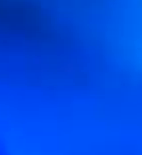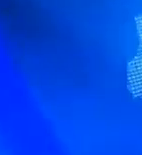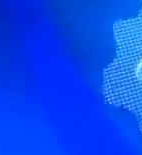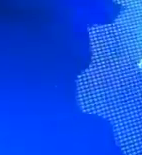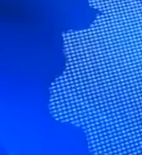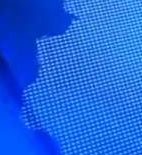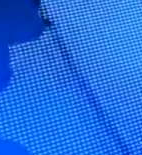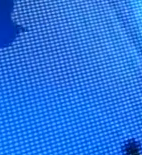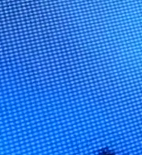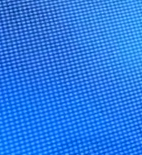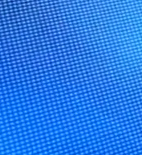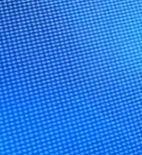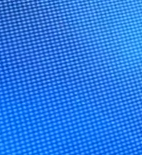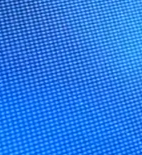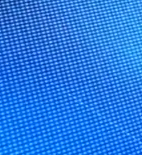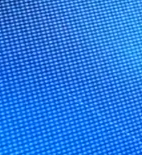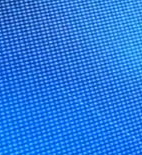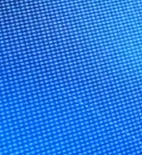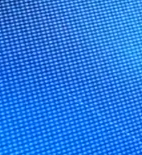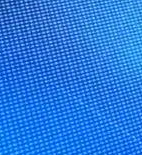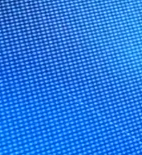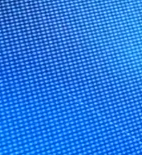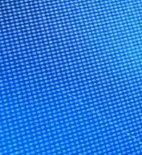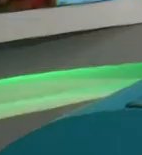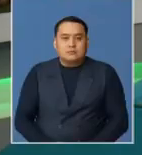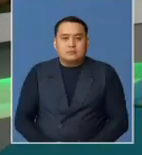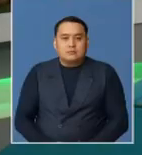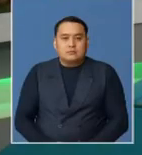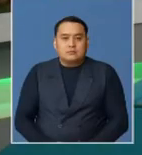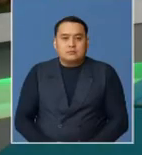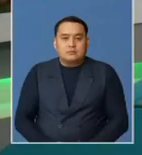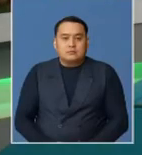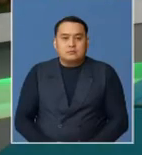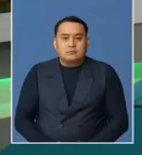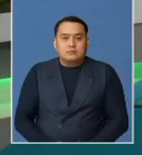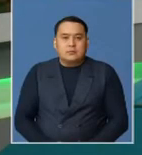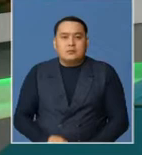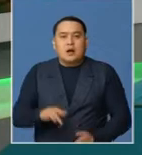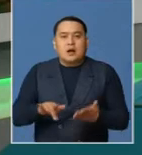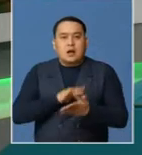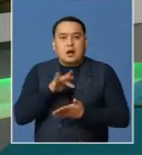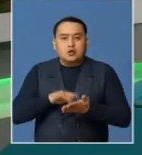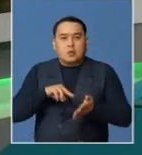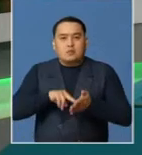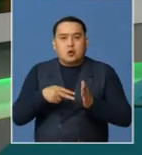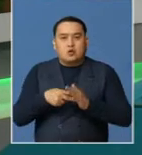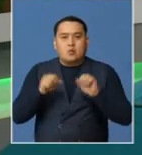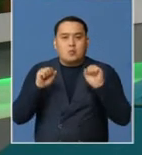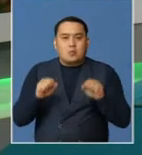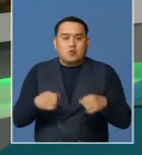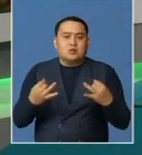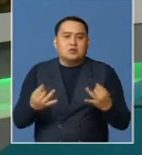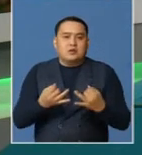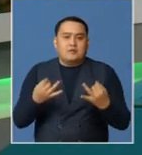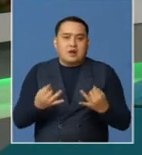Thank you. Городское планирование может быть забавным